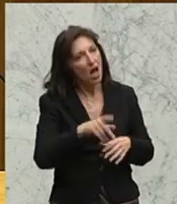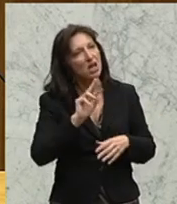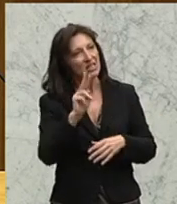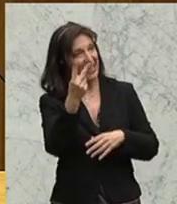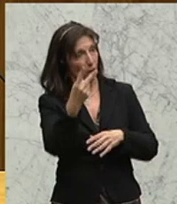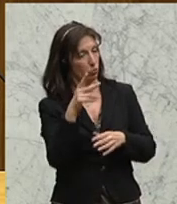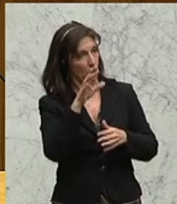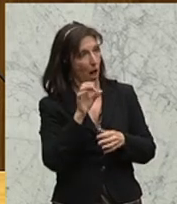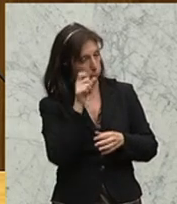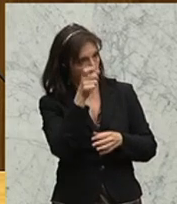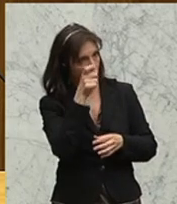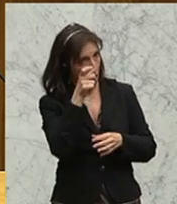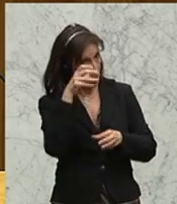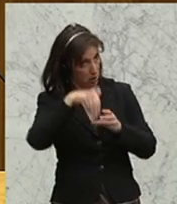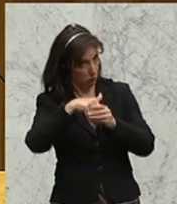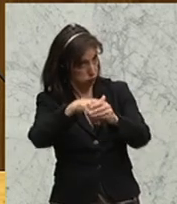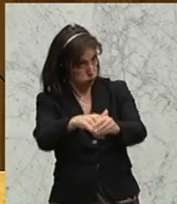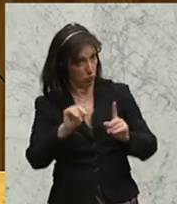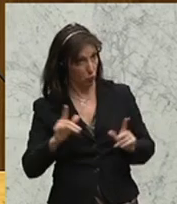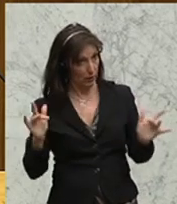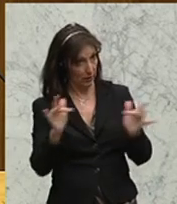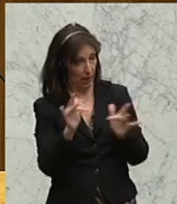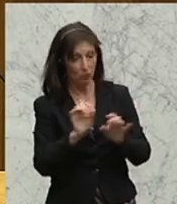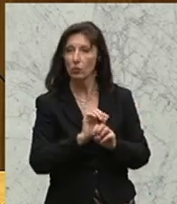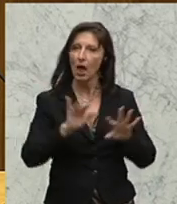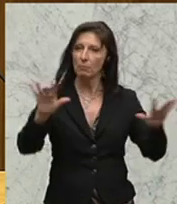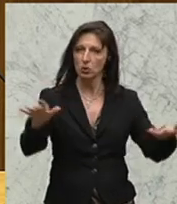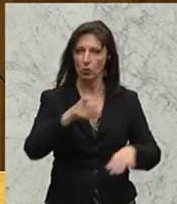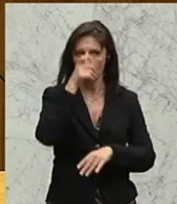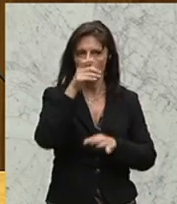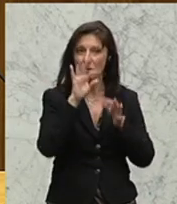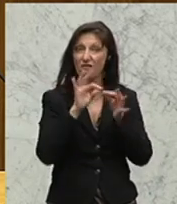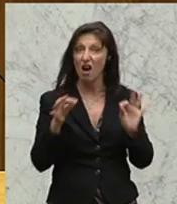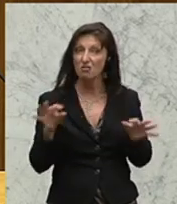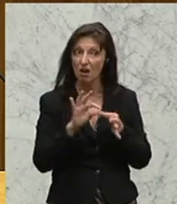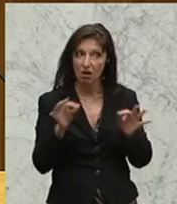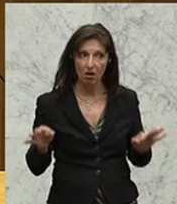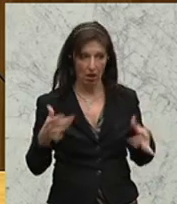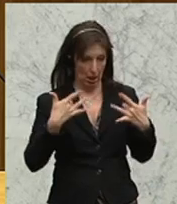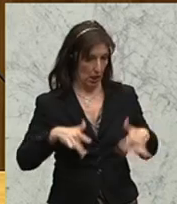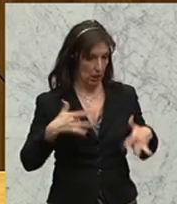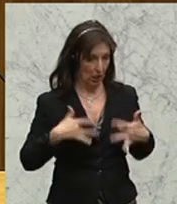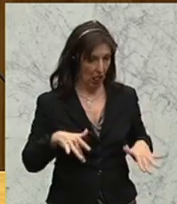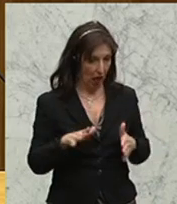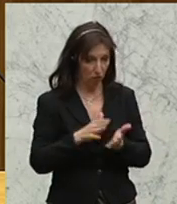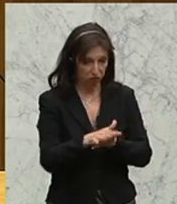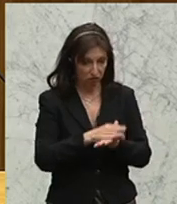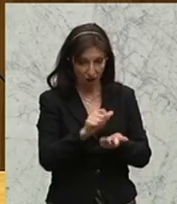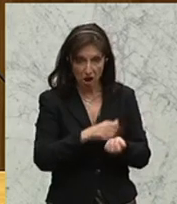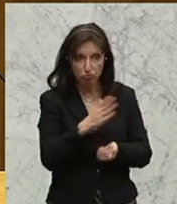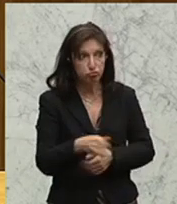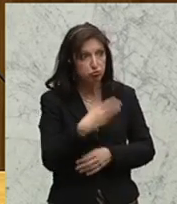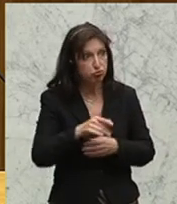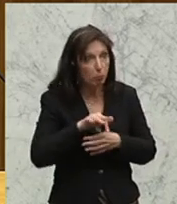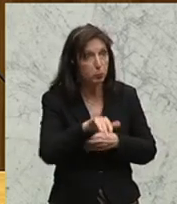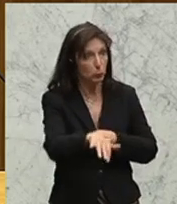einzusetzen. Hauptaugenmerk sollte hierbei auf Maßnahmen gegen die Emission von Kunststofffasern gelegt werden, die aus Kleidungsstücken ausgewaschen werden. Die